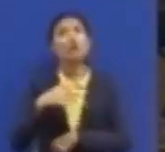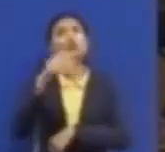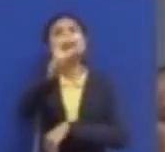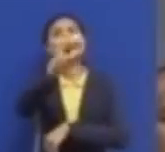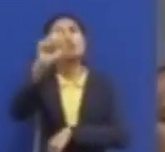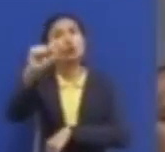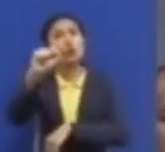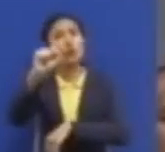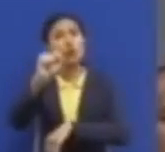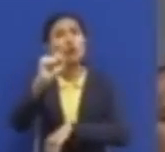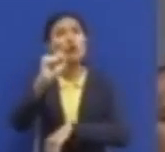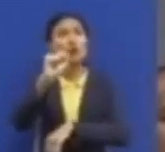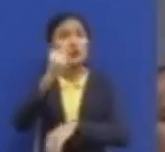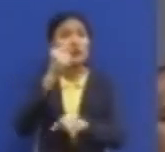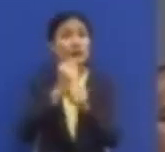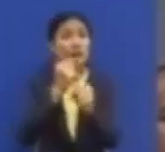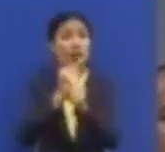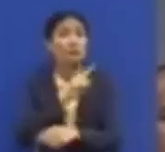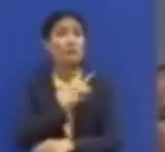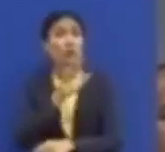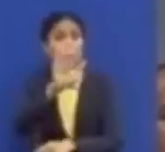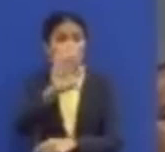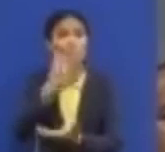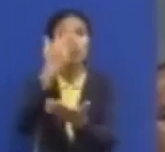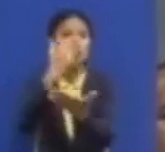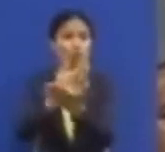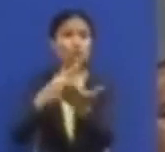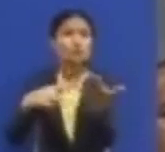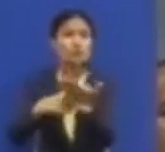ทราบและขอลาท่านประธานเท่านี้ครับ